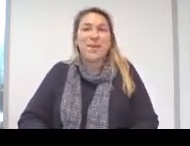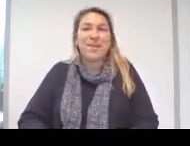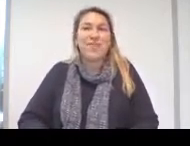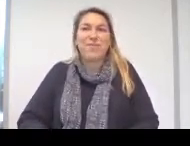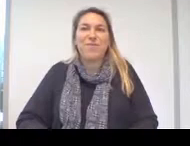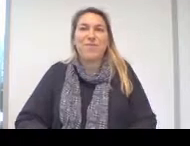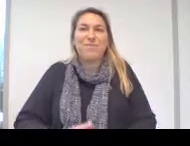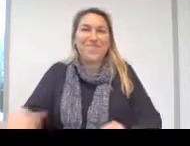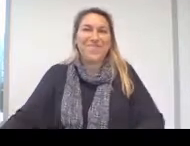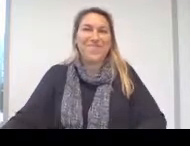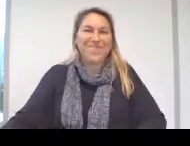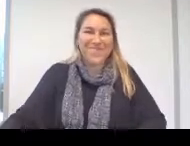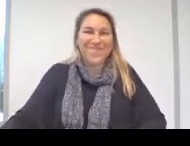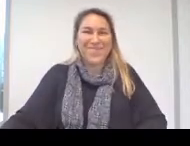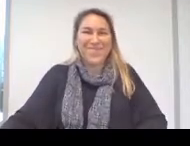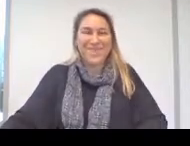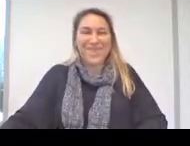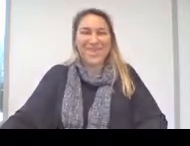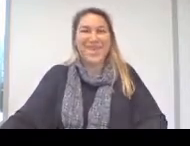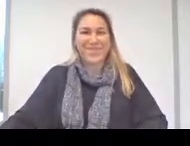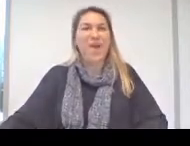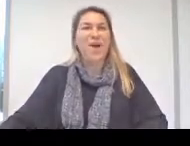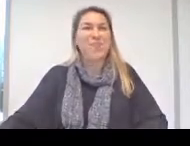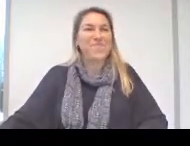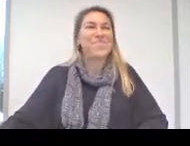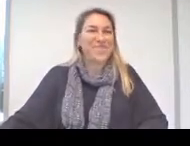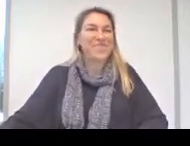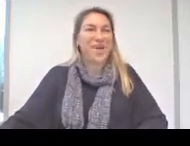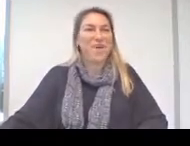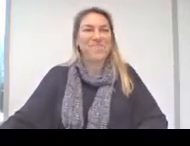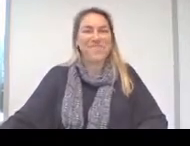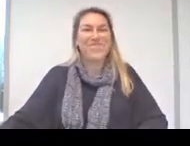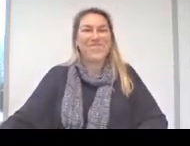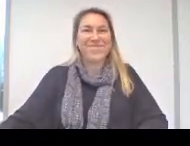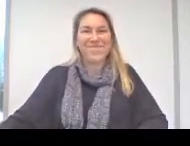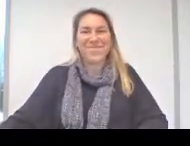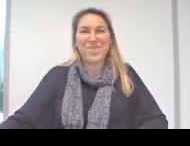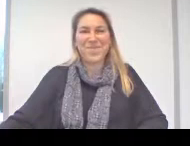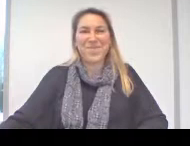à tous et merci de nous avoir suivis. Au revoir. Au revoir. Au revoir.